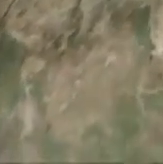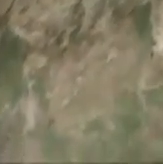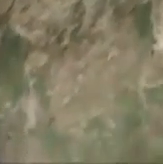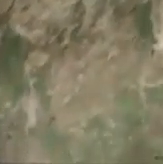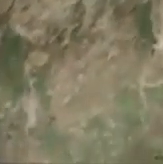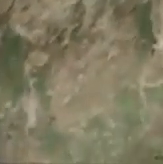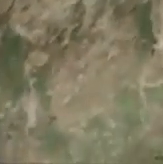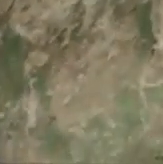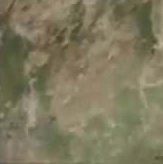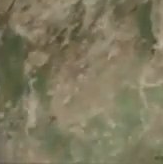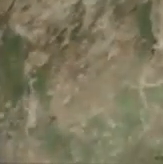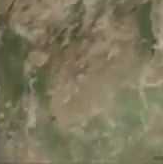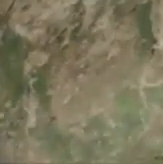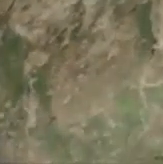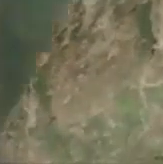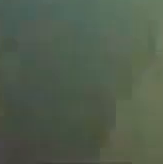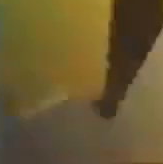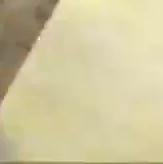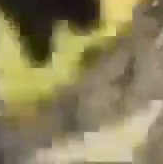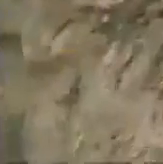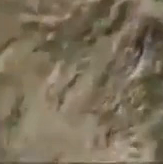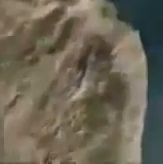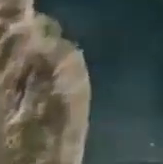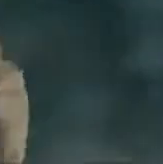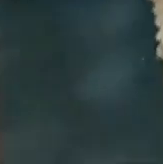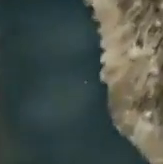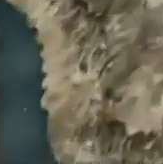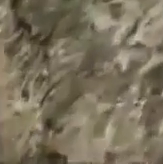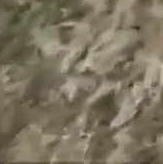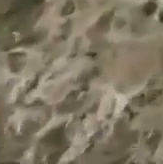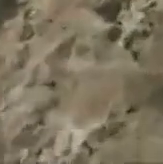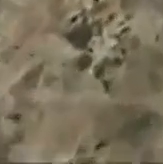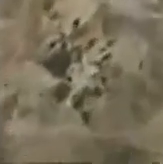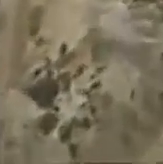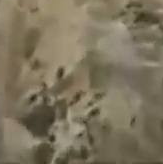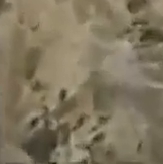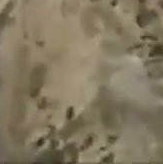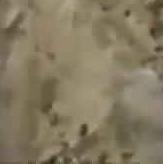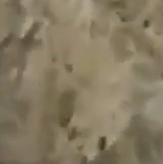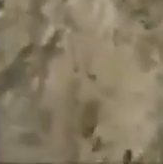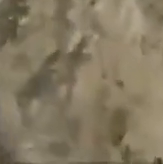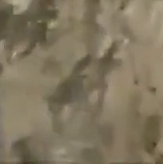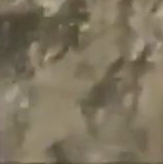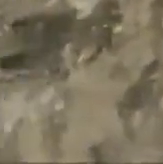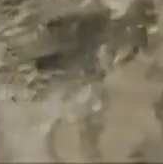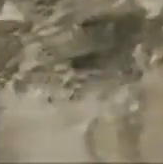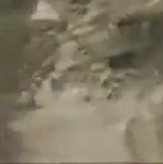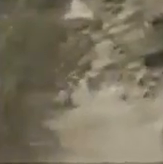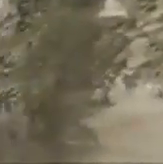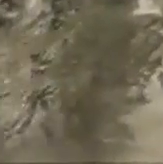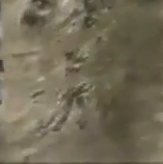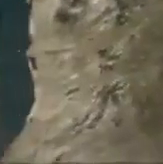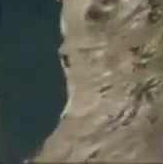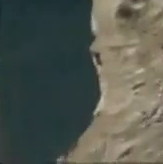الله تعالى خلال الساعات القليلة القادمة، و30-19 درجة مئوية، وانخفاض إلى شبه انعدام في مستوى الرؤية الأفقية، لذلك نلفت